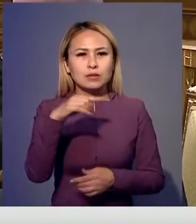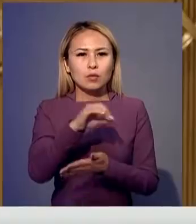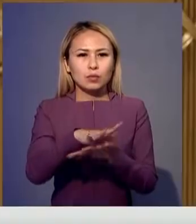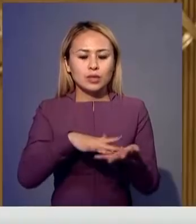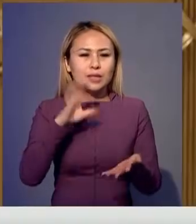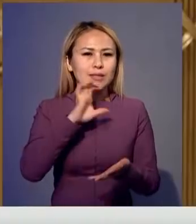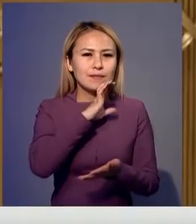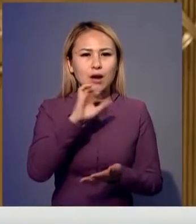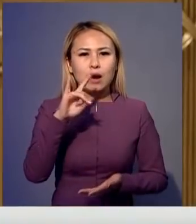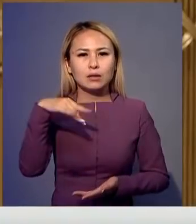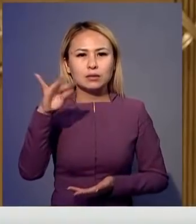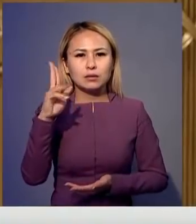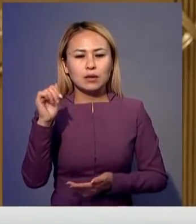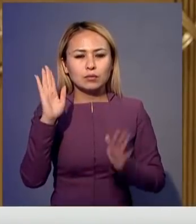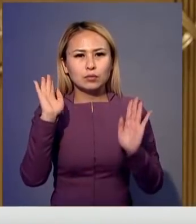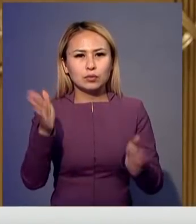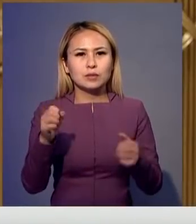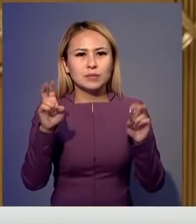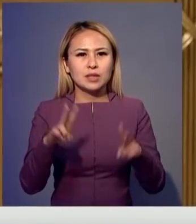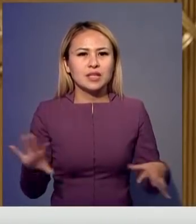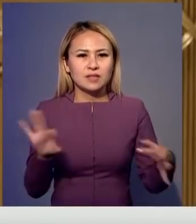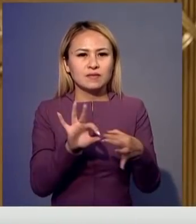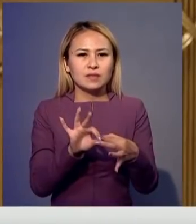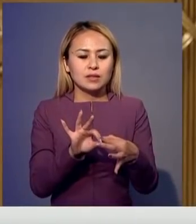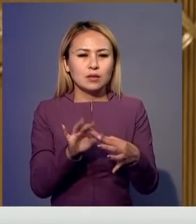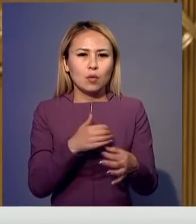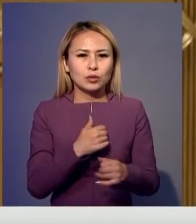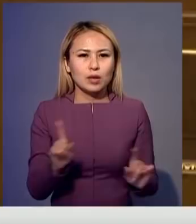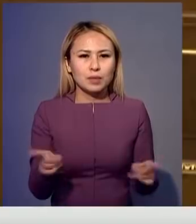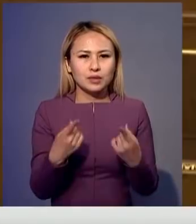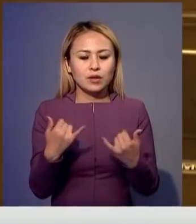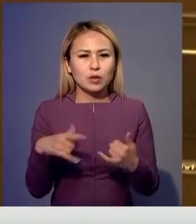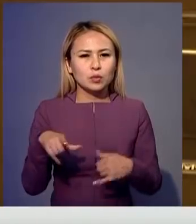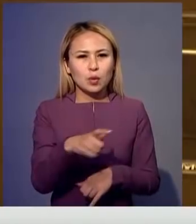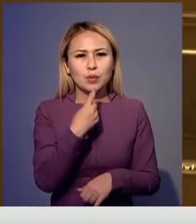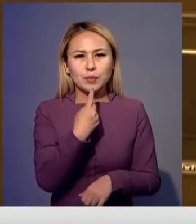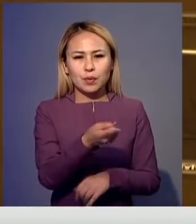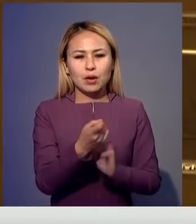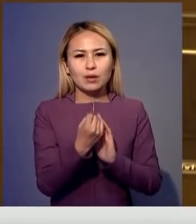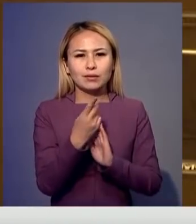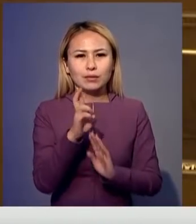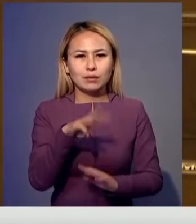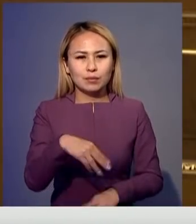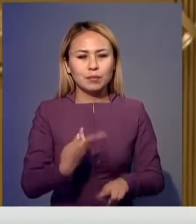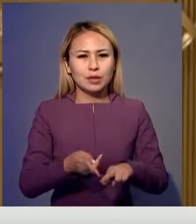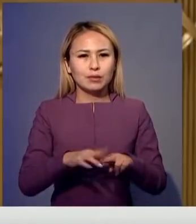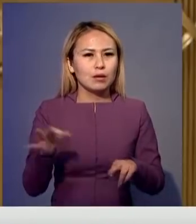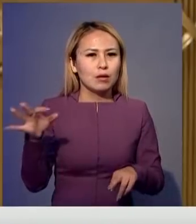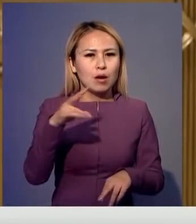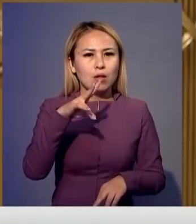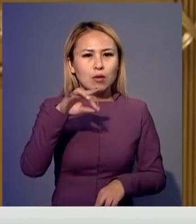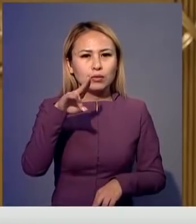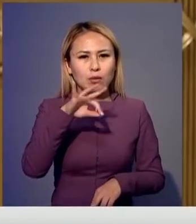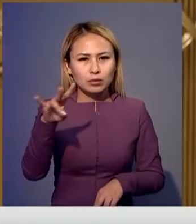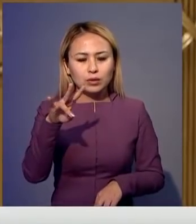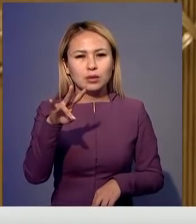солтүстік және Арктика бағытында логистикалық байланысын дамытқымыз келеді. Жолдың ұзақтығы 11 000 шақырым болмақ. Сол арқылы Лондон, Токио